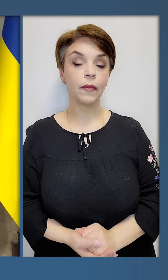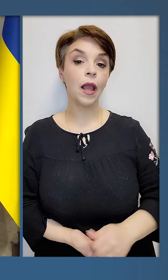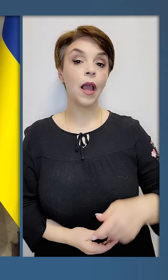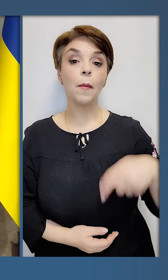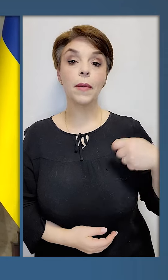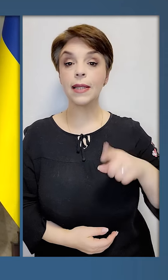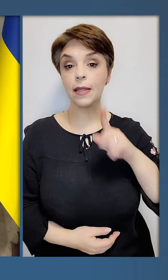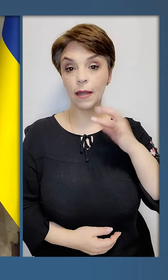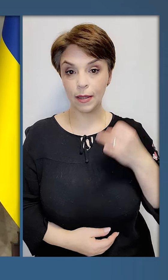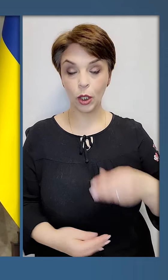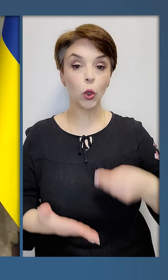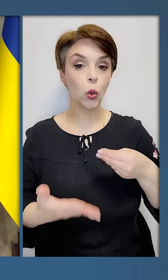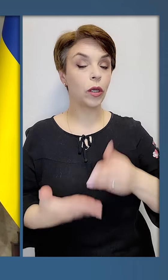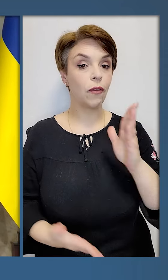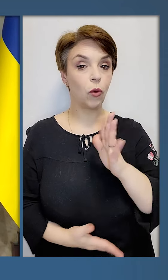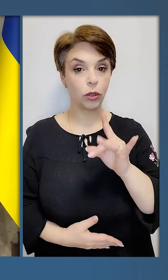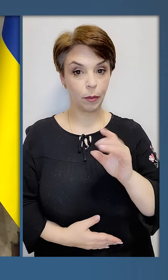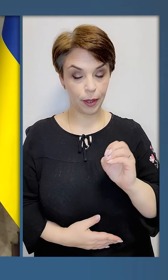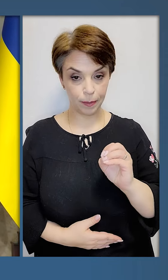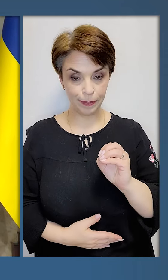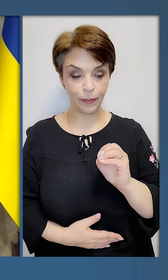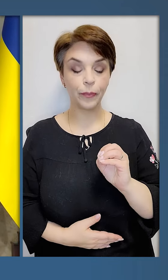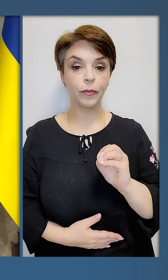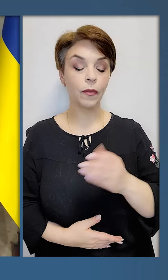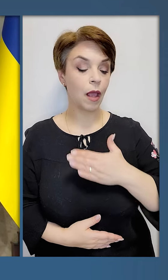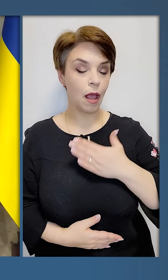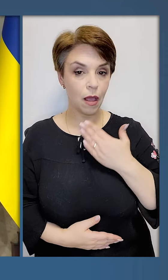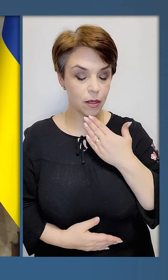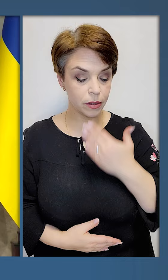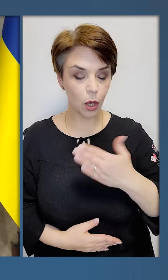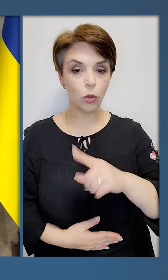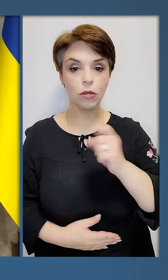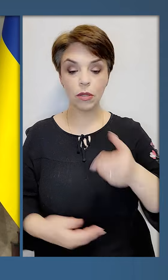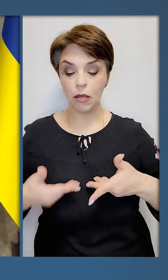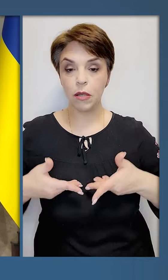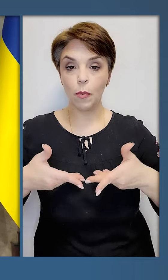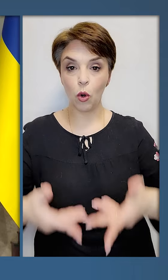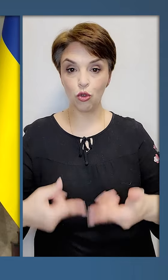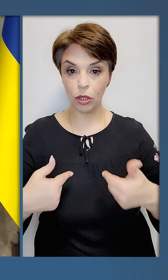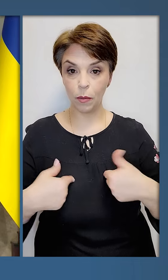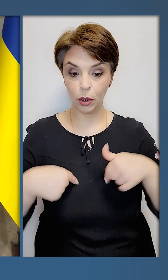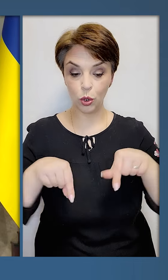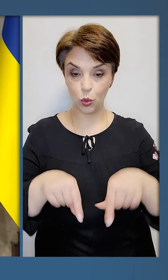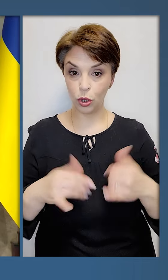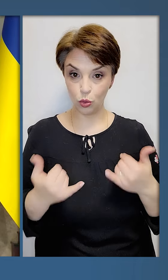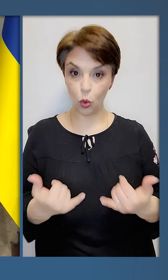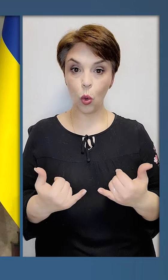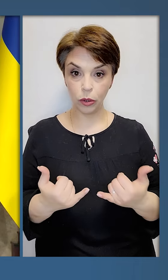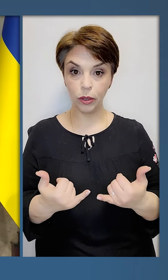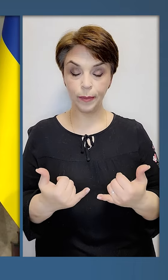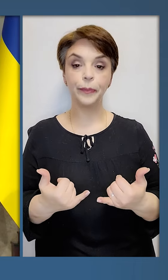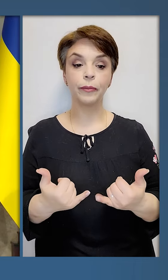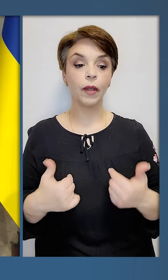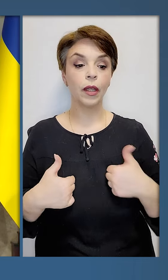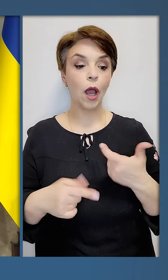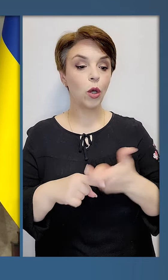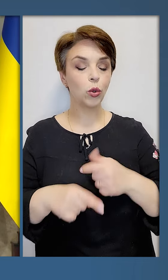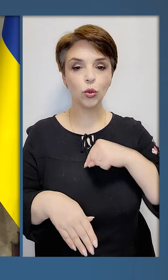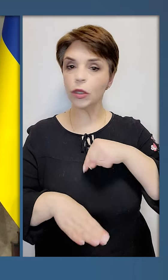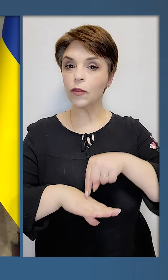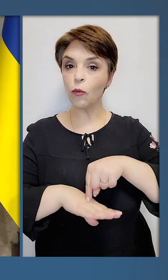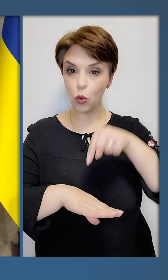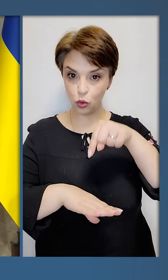Президент Зеленський, дорогий Володимире, дякую за запрошення мене сюди сьогодні. Я